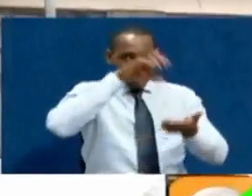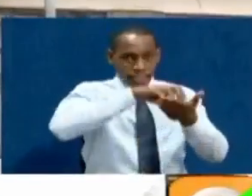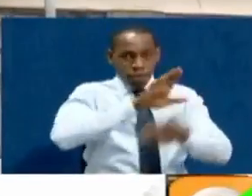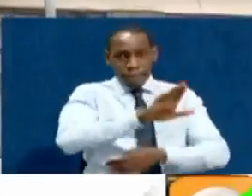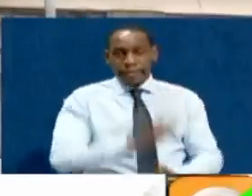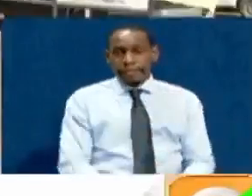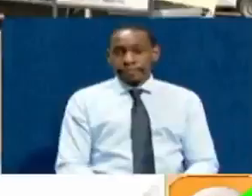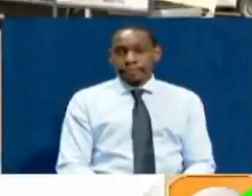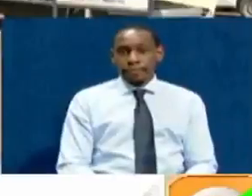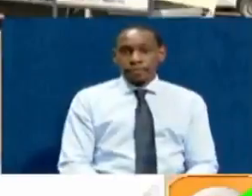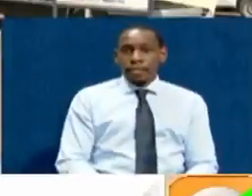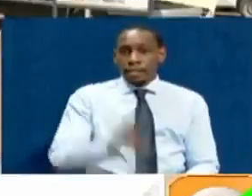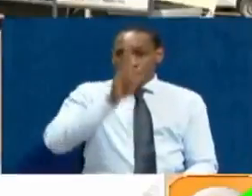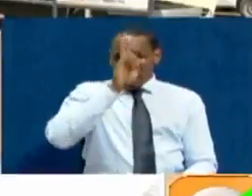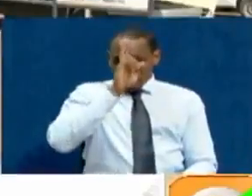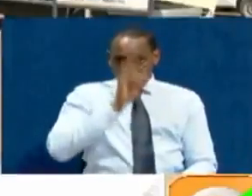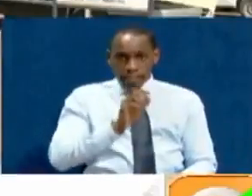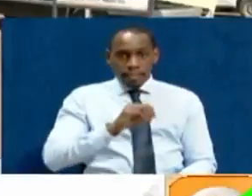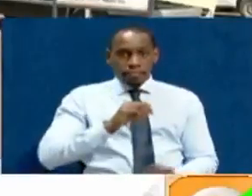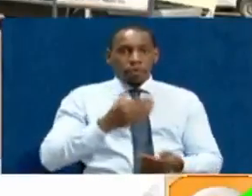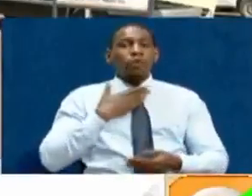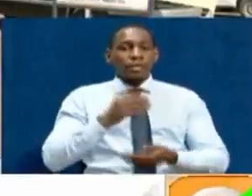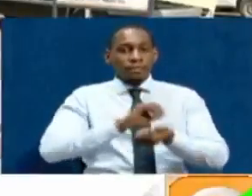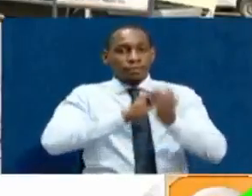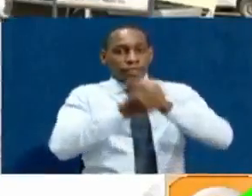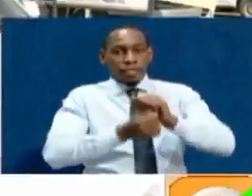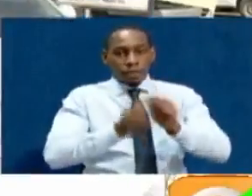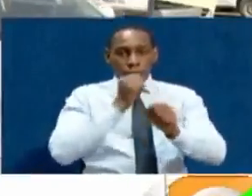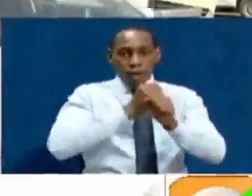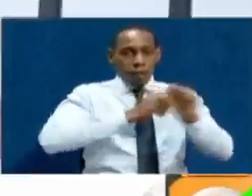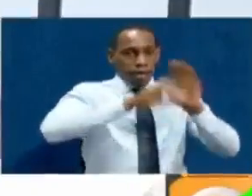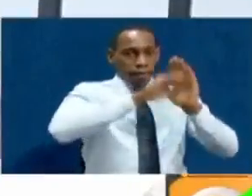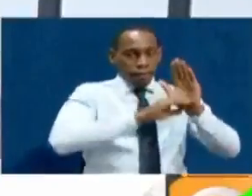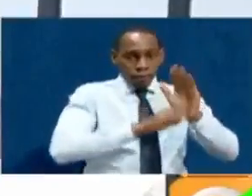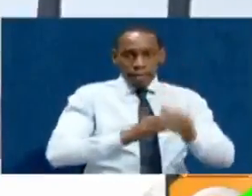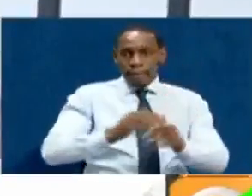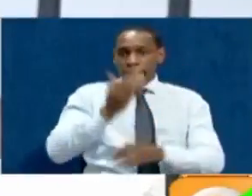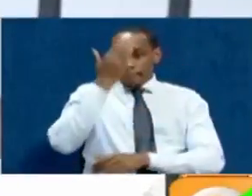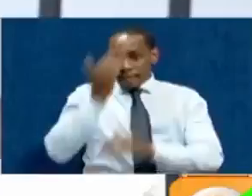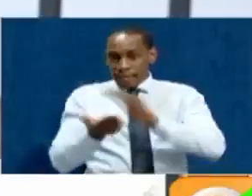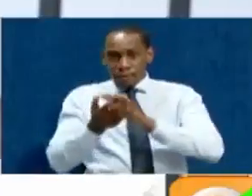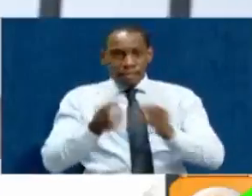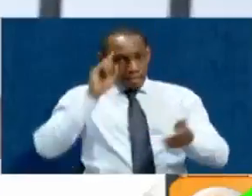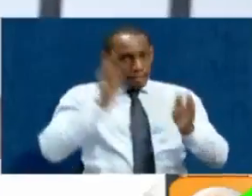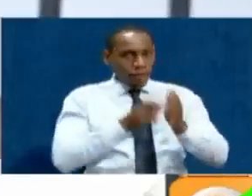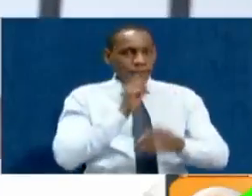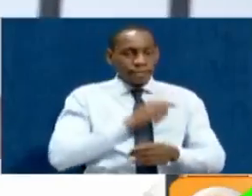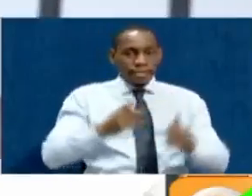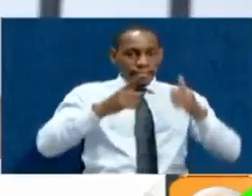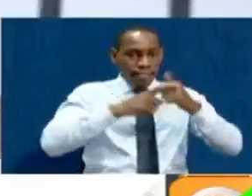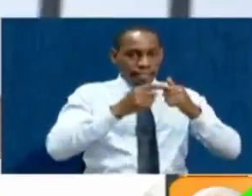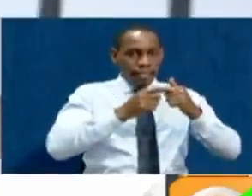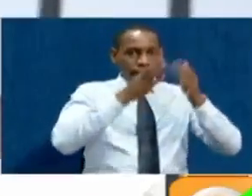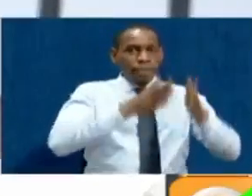humo. Maafisa waliofika kubadilishana zamu Jumatatu alfajiri waligundua kuwa wafungwa sita waliokuwa